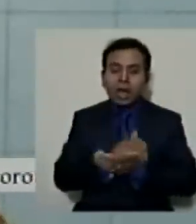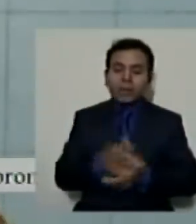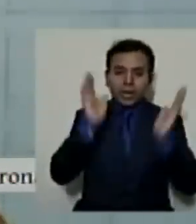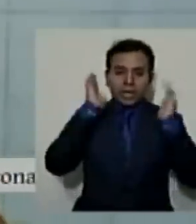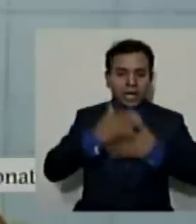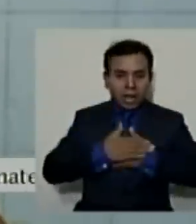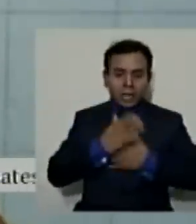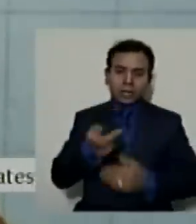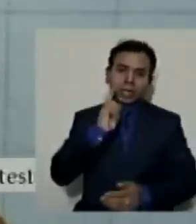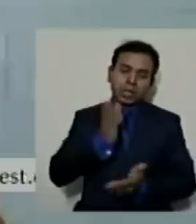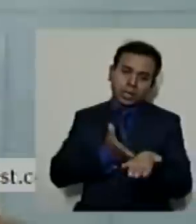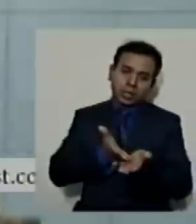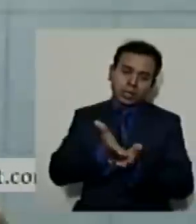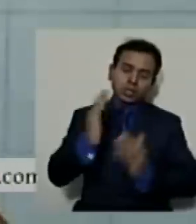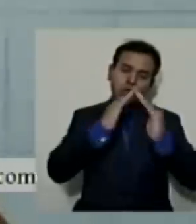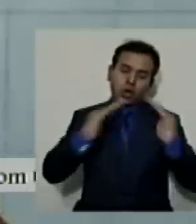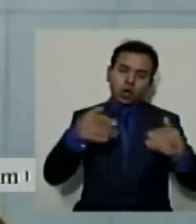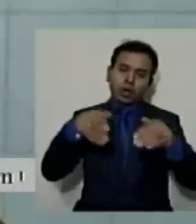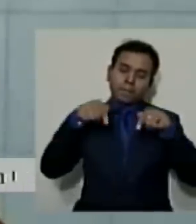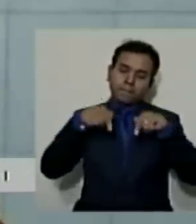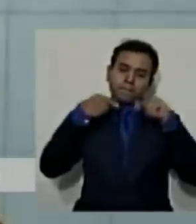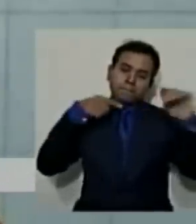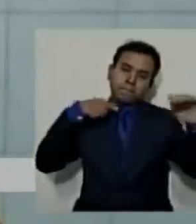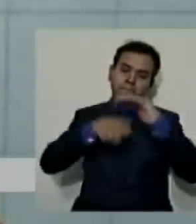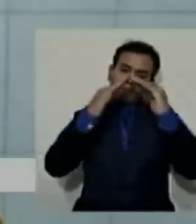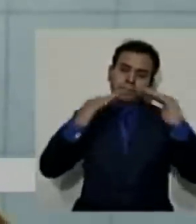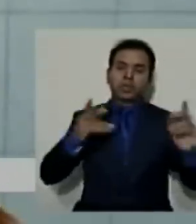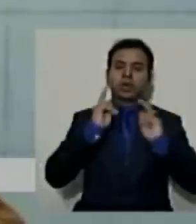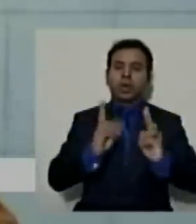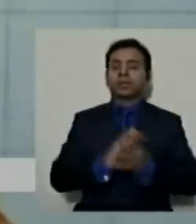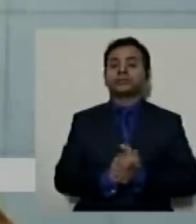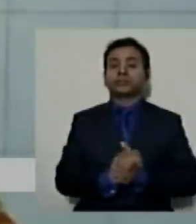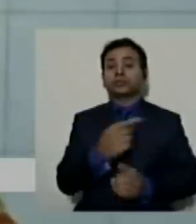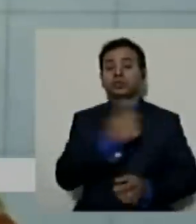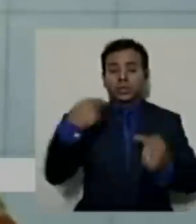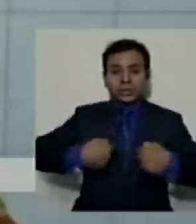সবাই সবাইকে নিজে সুস্থ থাকব এবং প্রত্যেককে সুস্থ রাখতে সাহায্য করব।